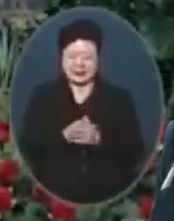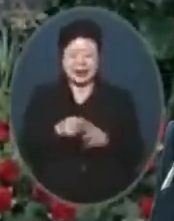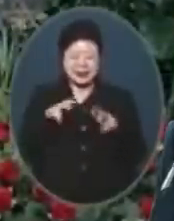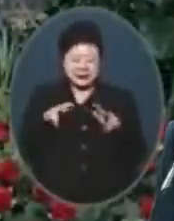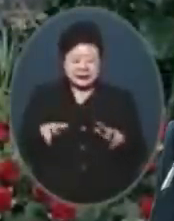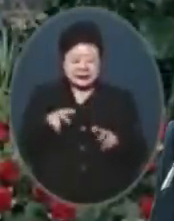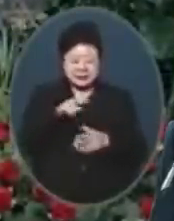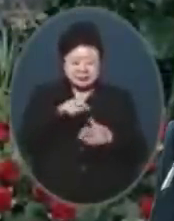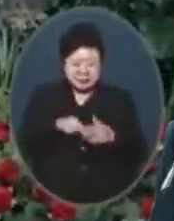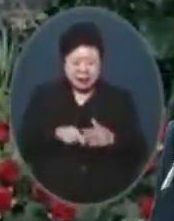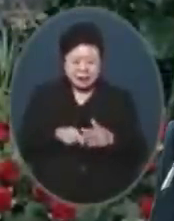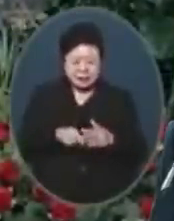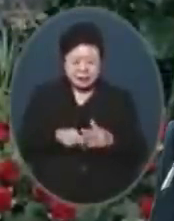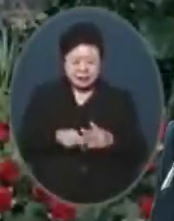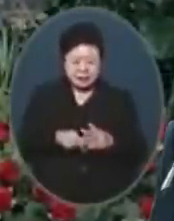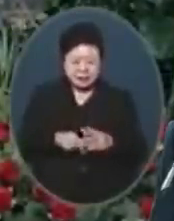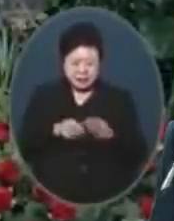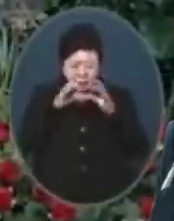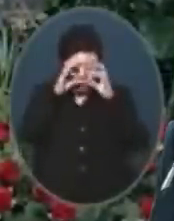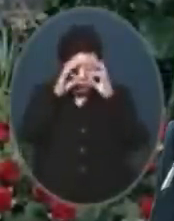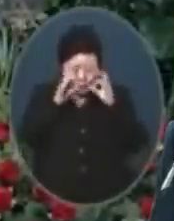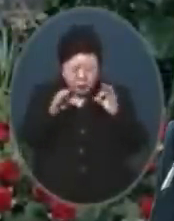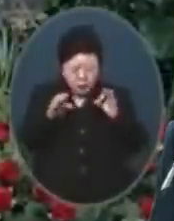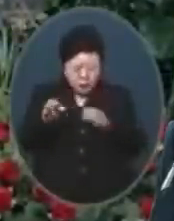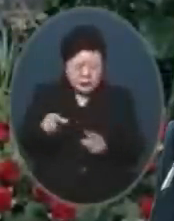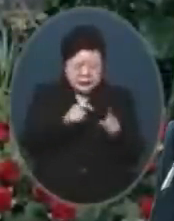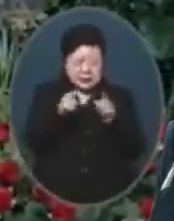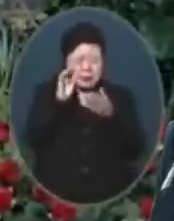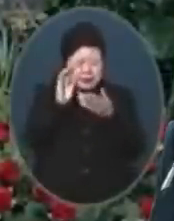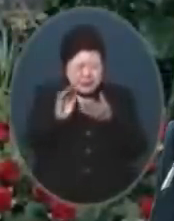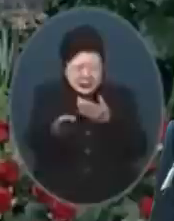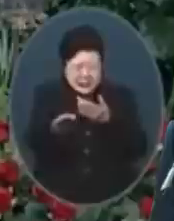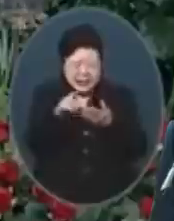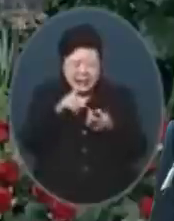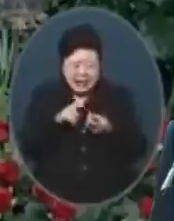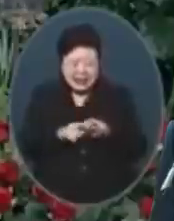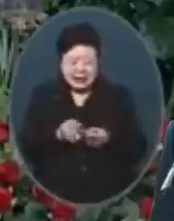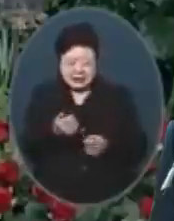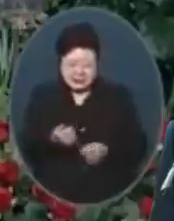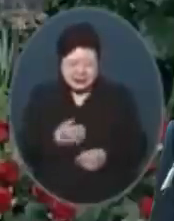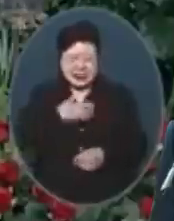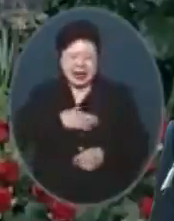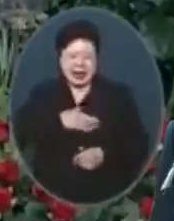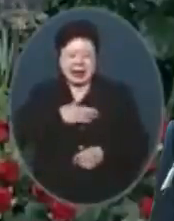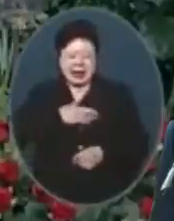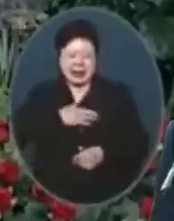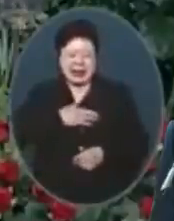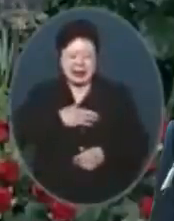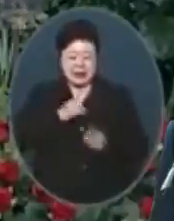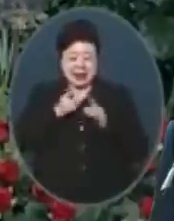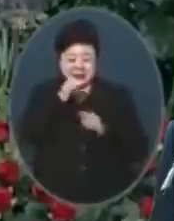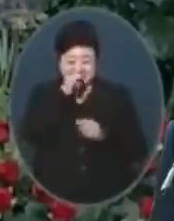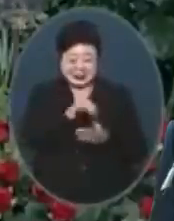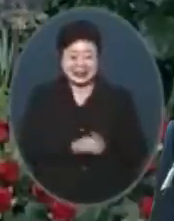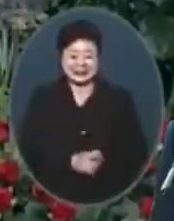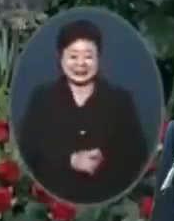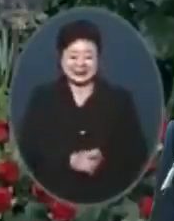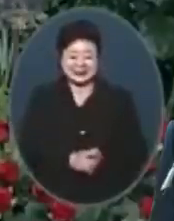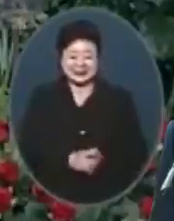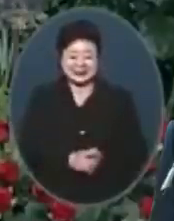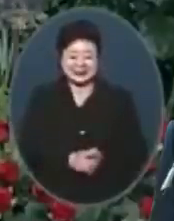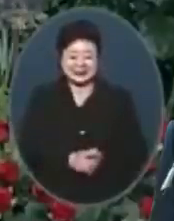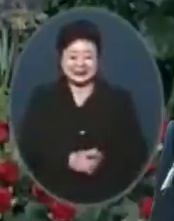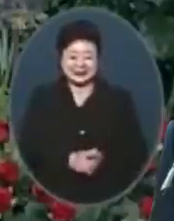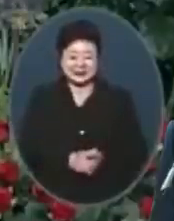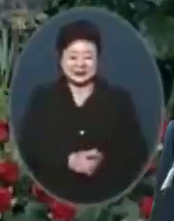현재의 마음 상태를 보면 우리 삶의 미래를 예측할 수 있다고 말합니다. 예를 들면